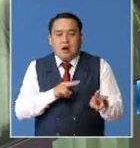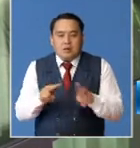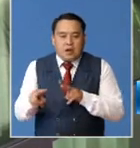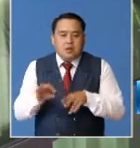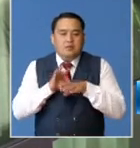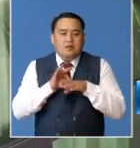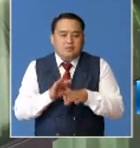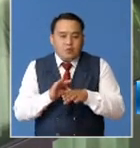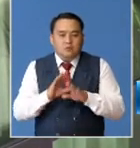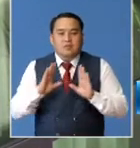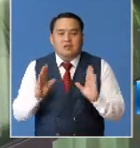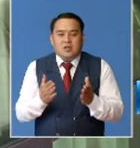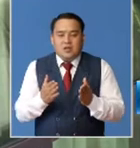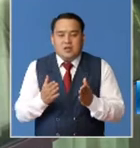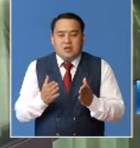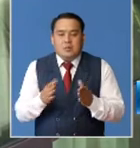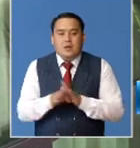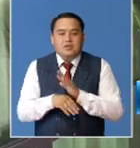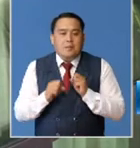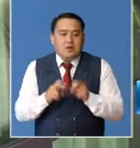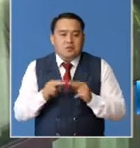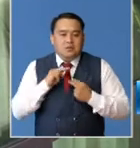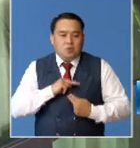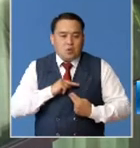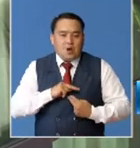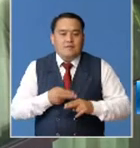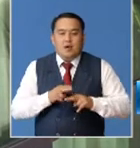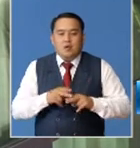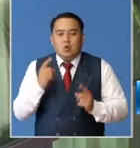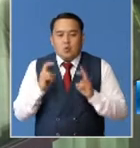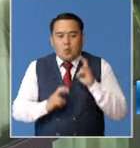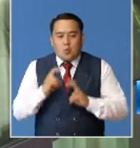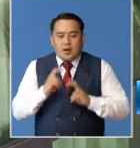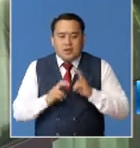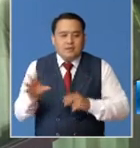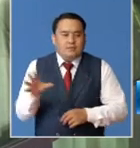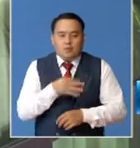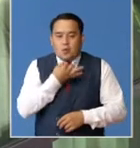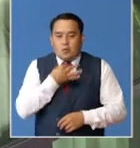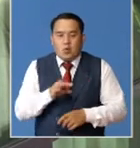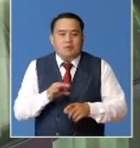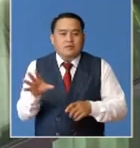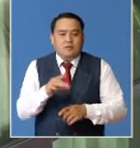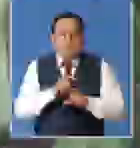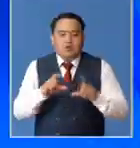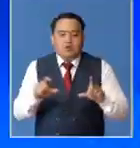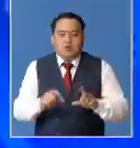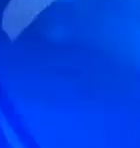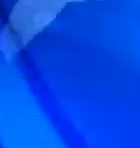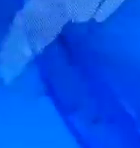анализ состояния безопасности труда в крупных предприятиях, в средних предприятиях, так и во всех